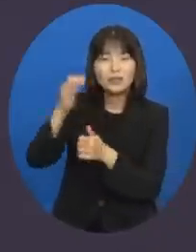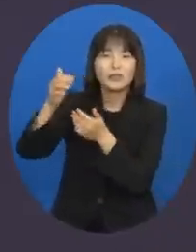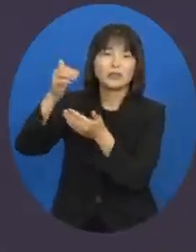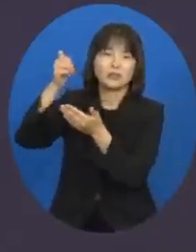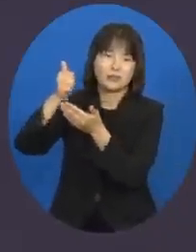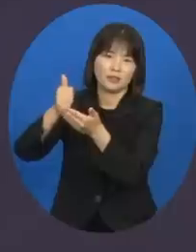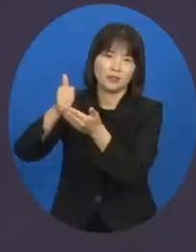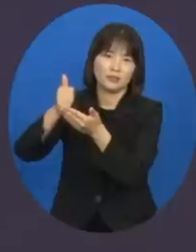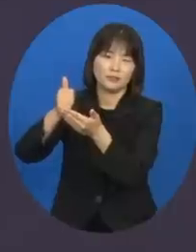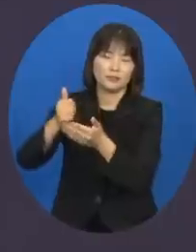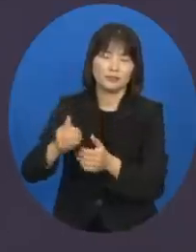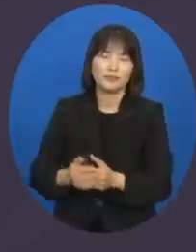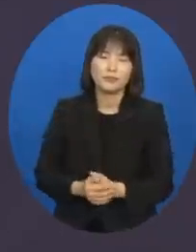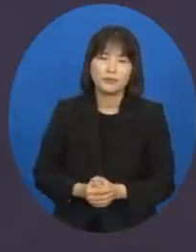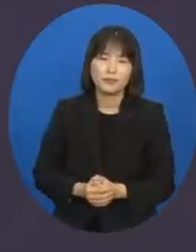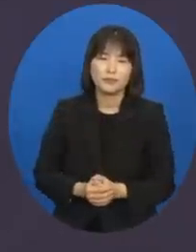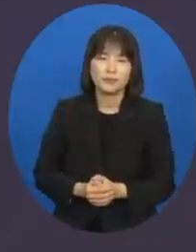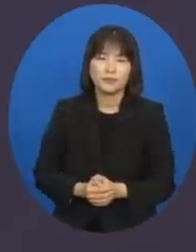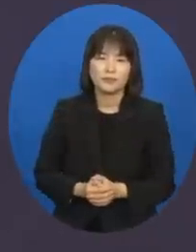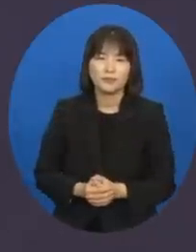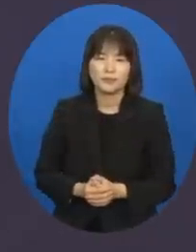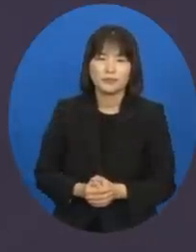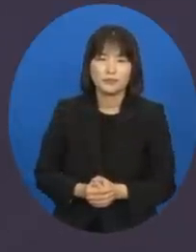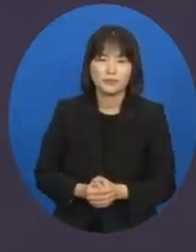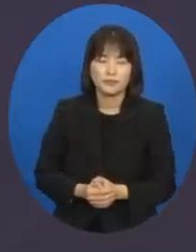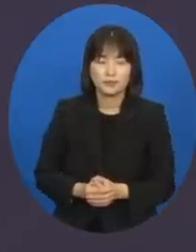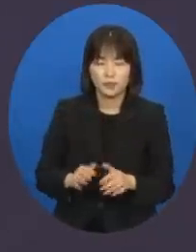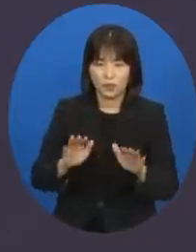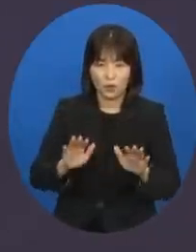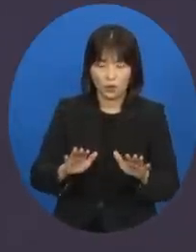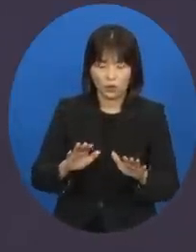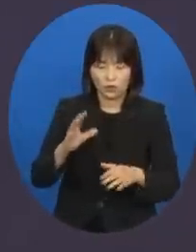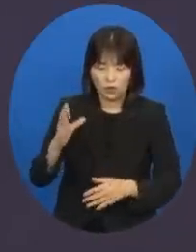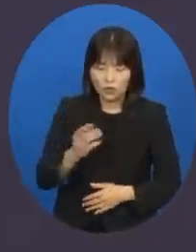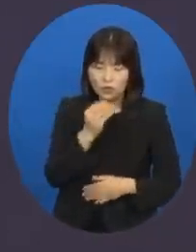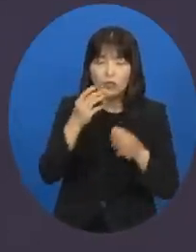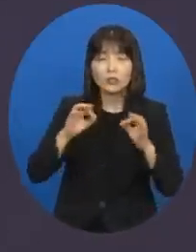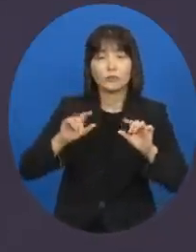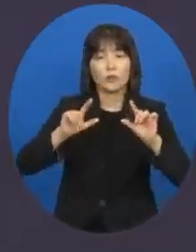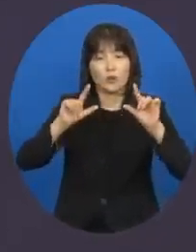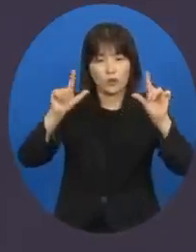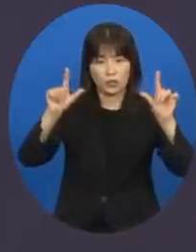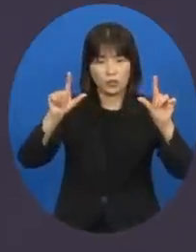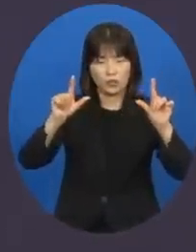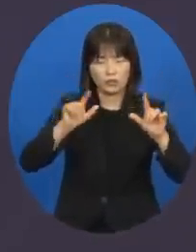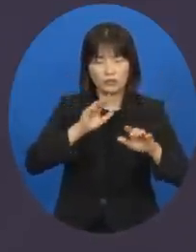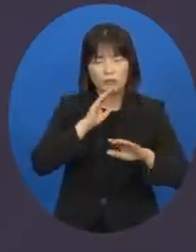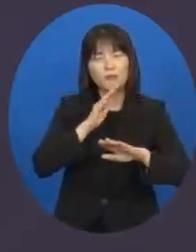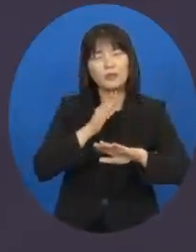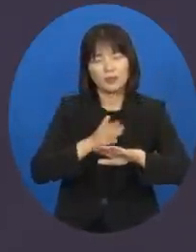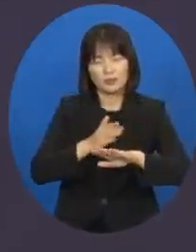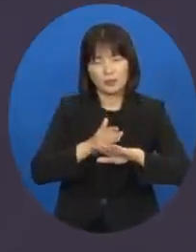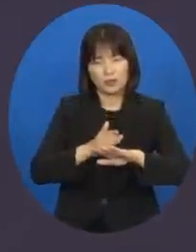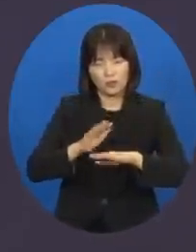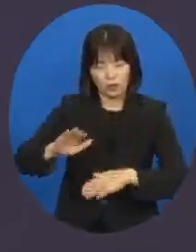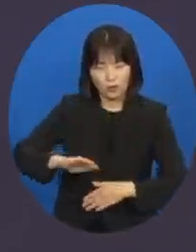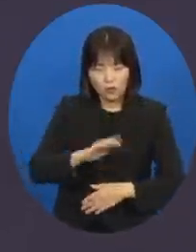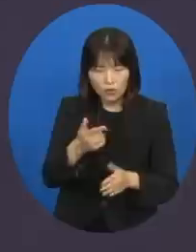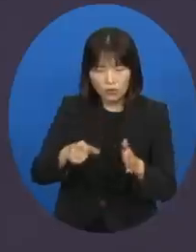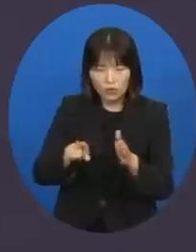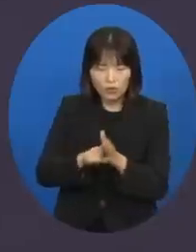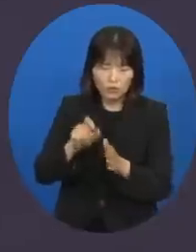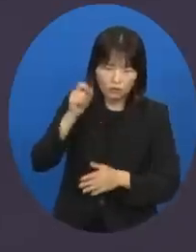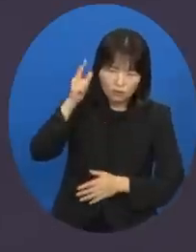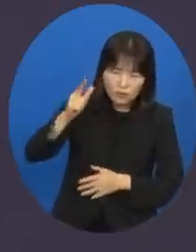우리의 하나님이십니다. 오늘 이 성금요일 너무나 너무나 감사하고 우리를 위해서 가장 위대한 일을